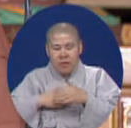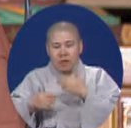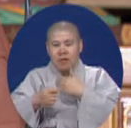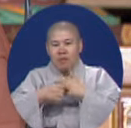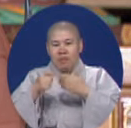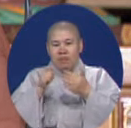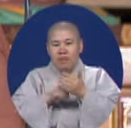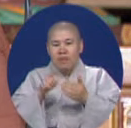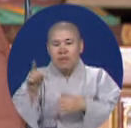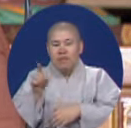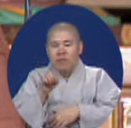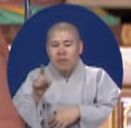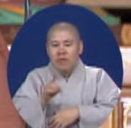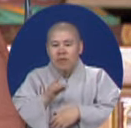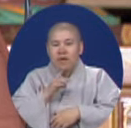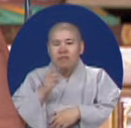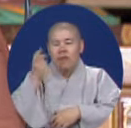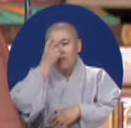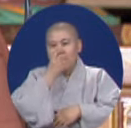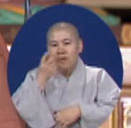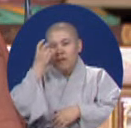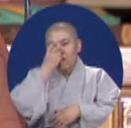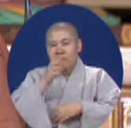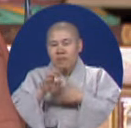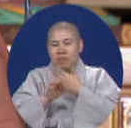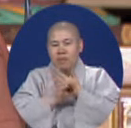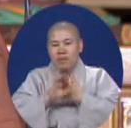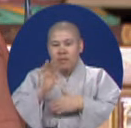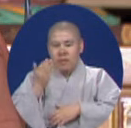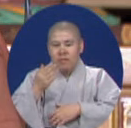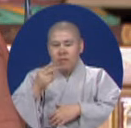뭐냐, 그것만 살피는 게 그게 섭심내조예요.